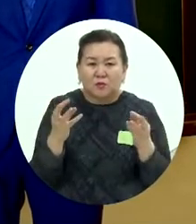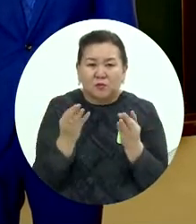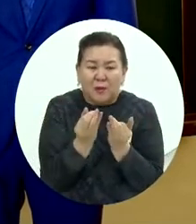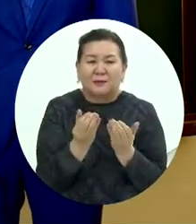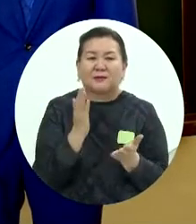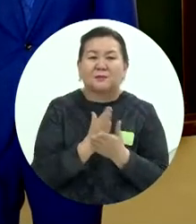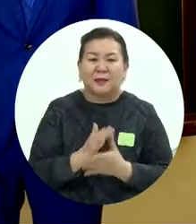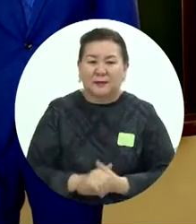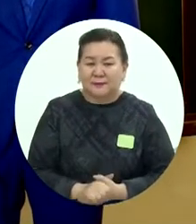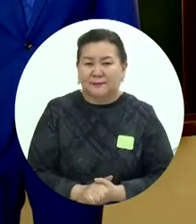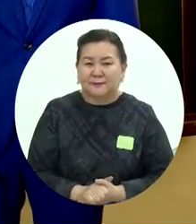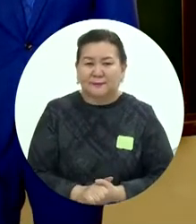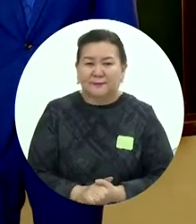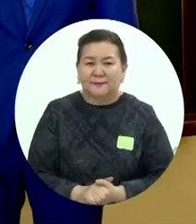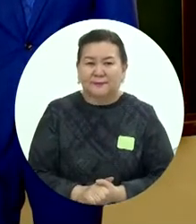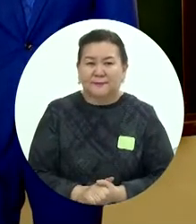байна.